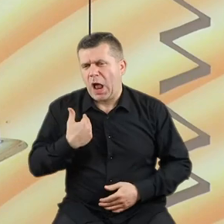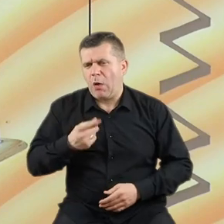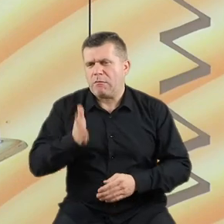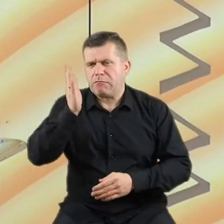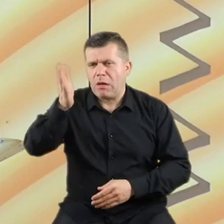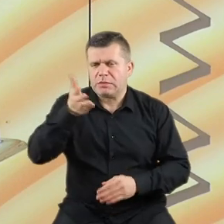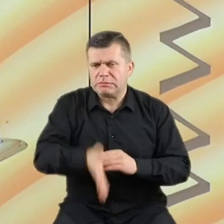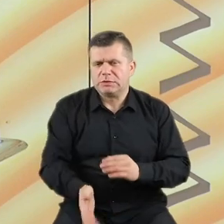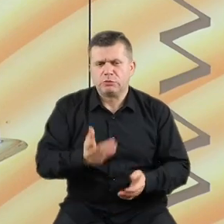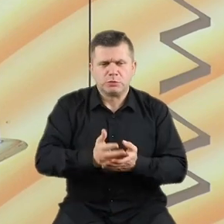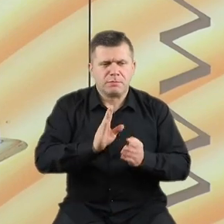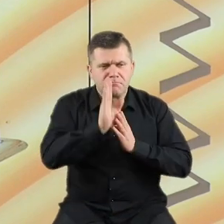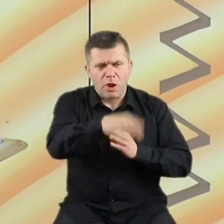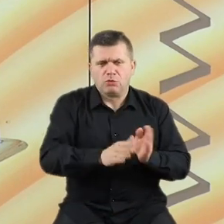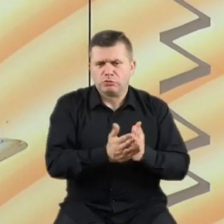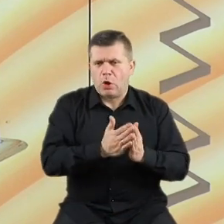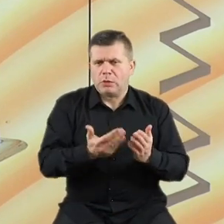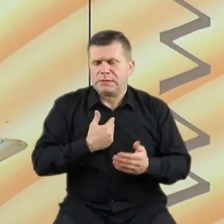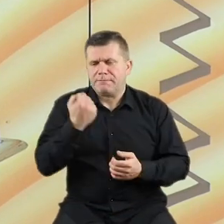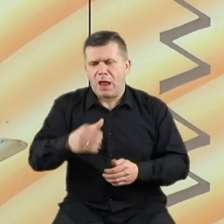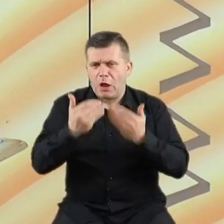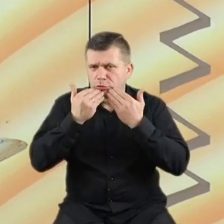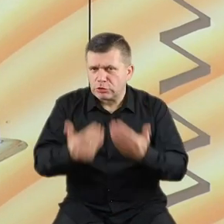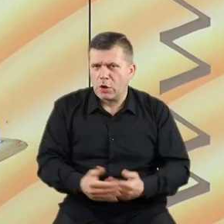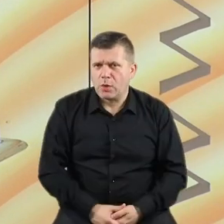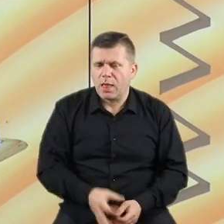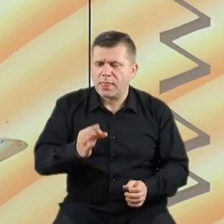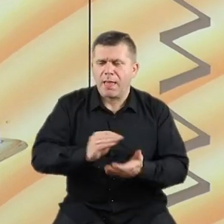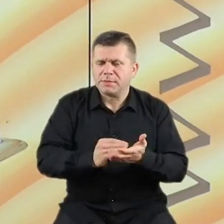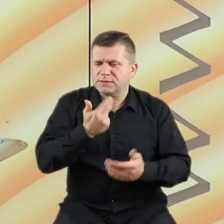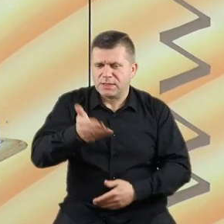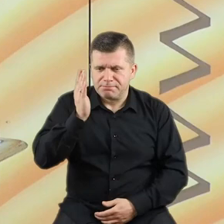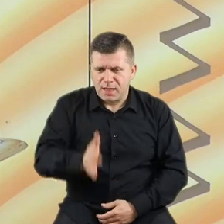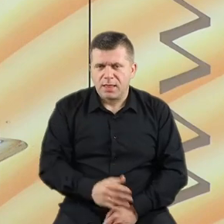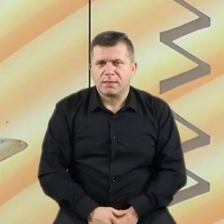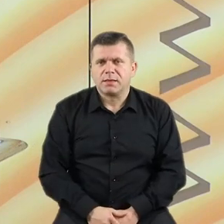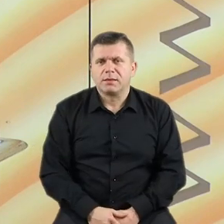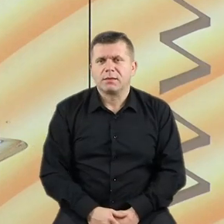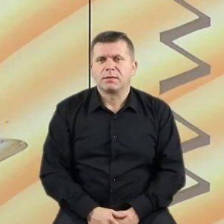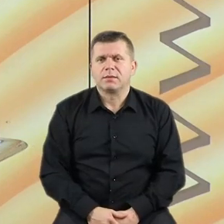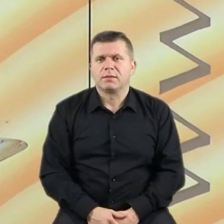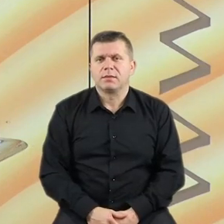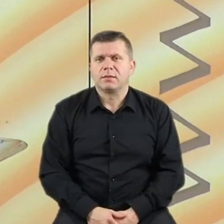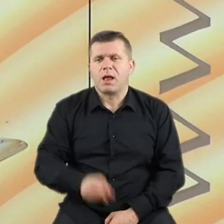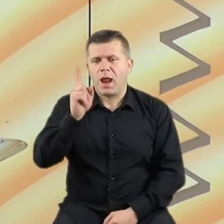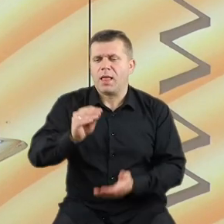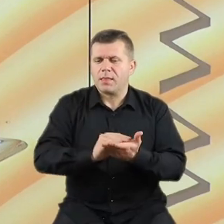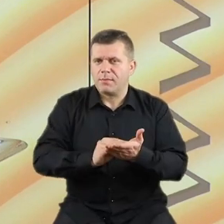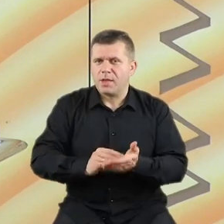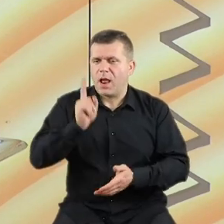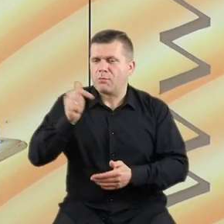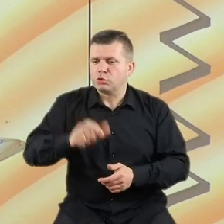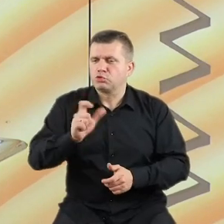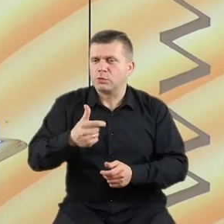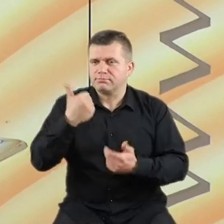potem. Że już po książce jest. No napisałam, że no bardzo dziękuję, no już teraz pisać nie będę i tak dalej. Ale mu napisałam, ale muszę